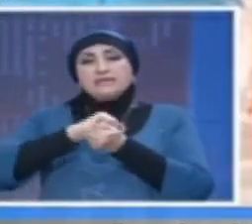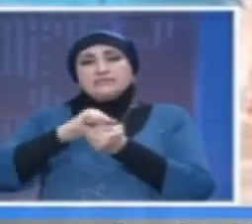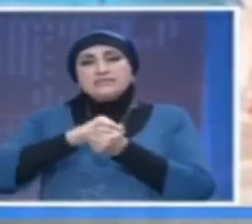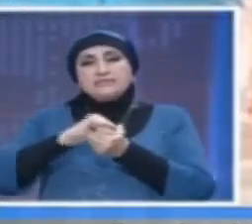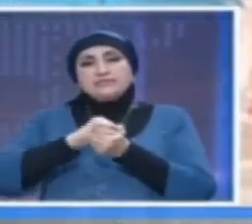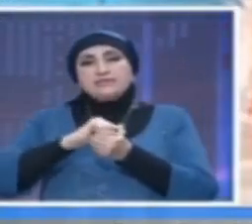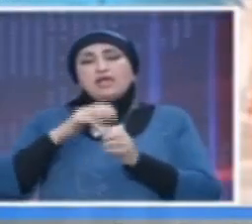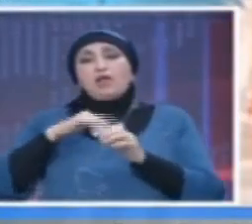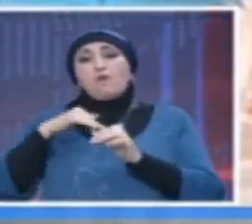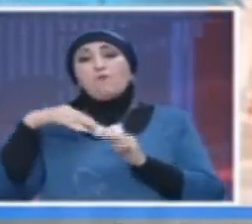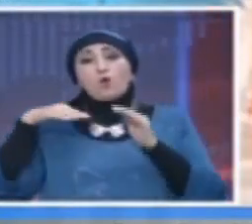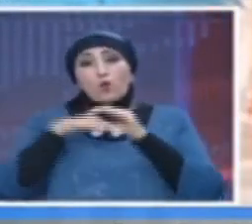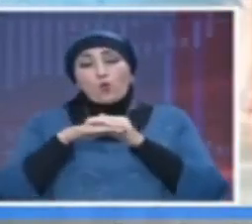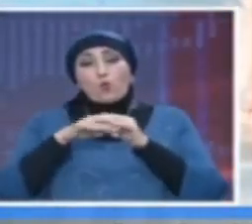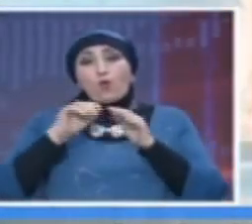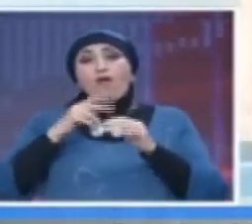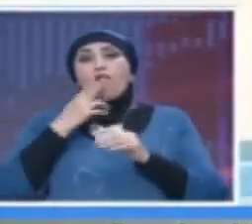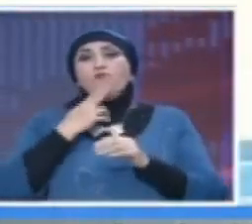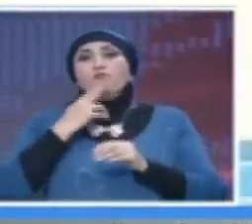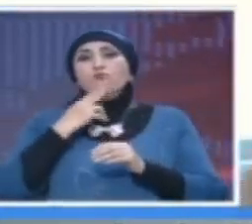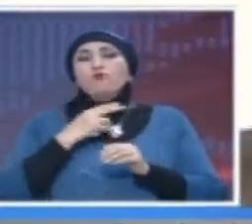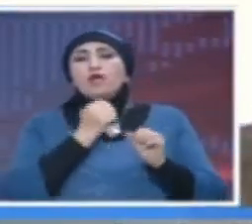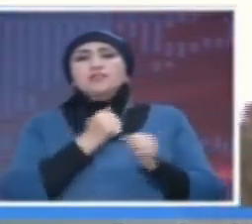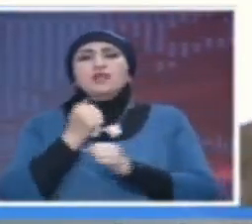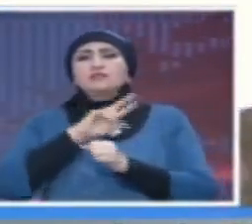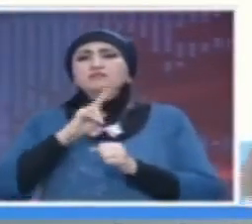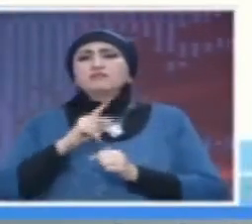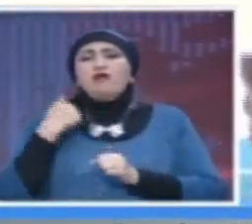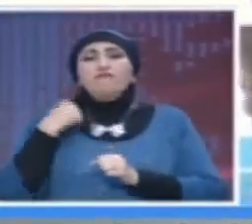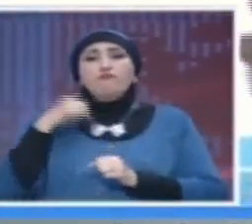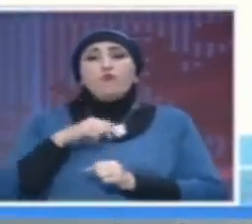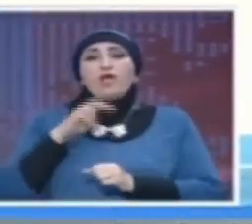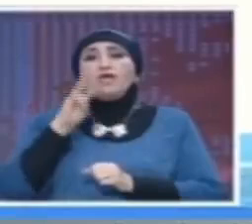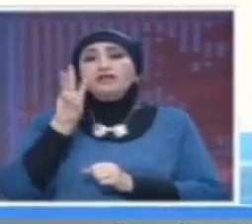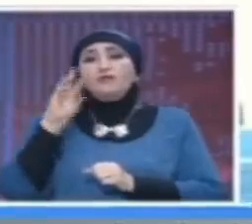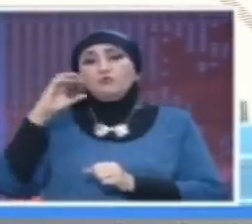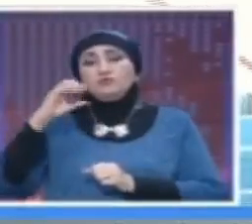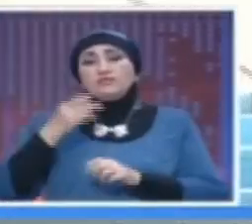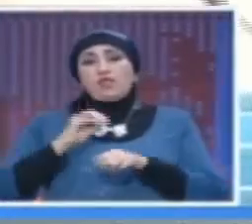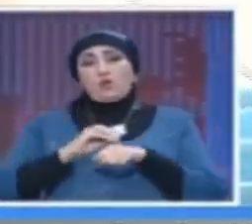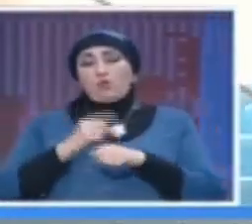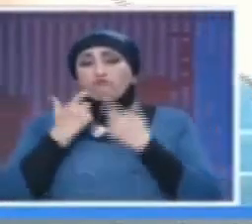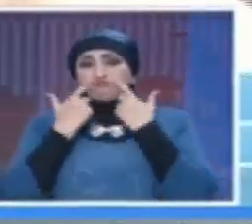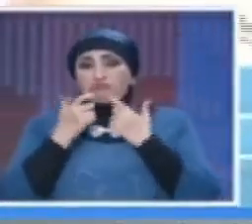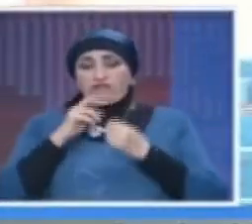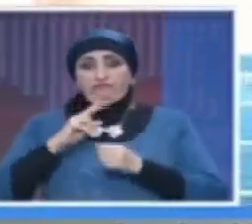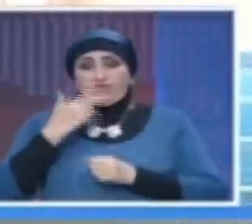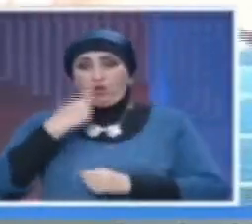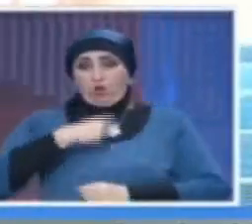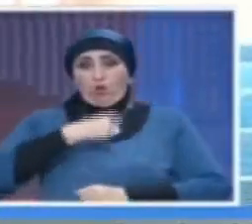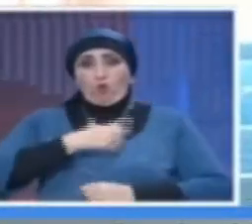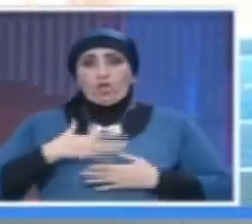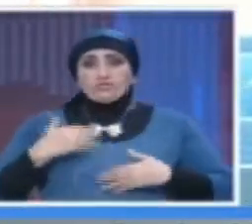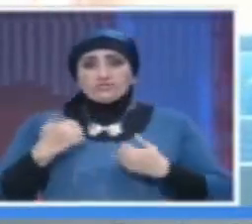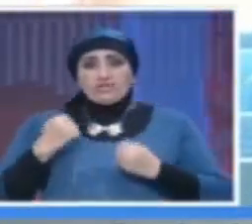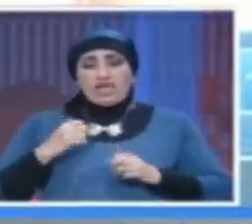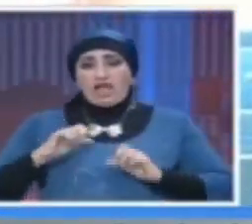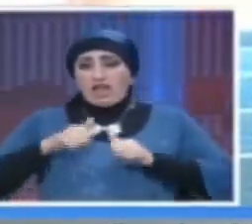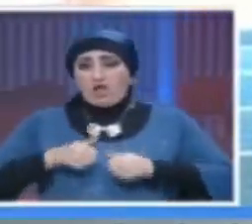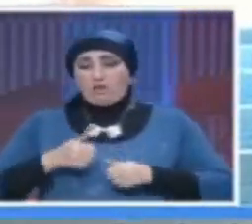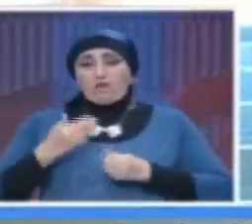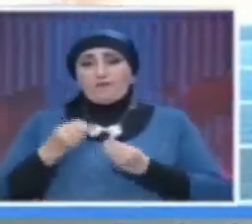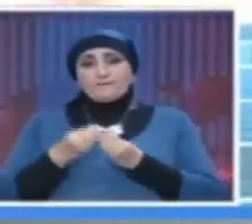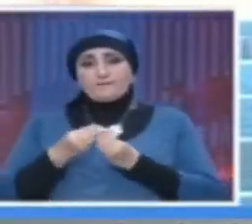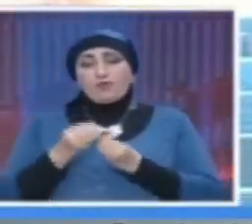العربيات من الداخل ونظافتها ونظافة دورات المية، وحفاظا على سلامة وصحة الركاب الذين يرتدون هذا